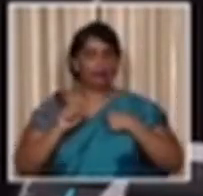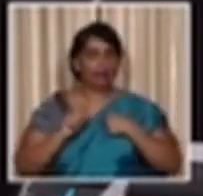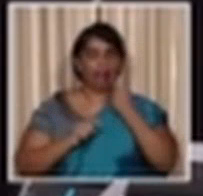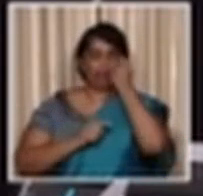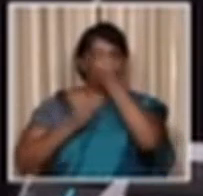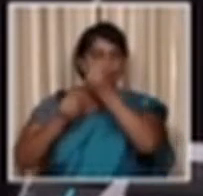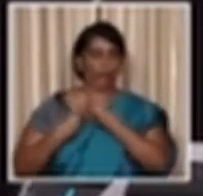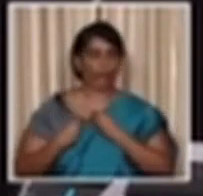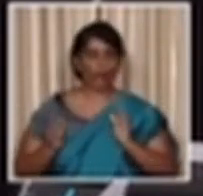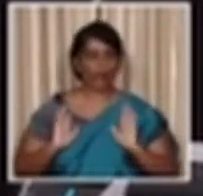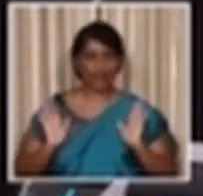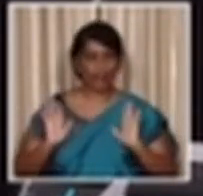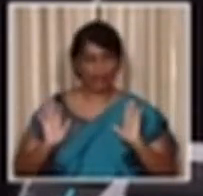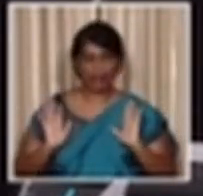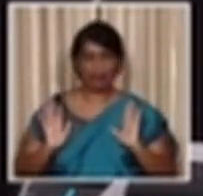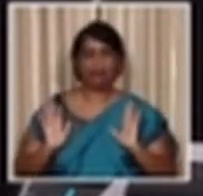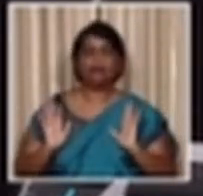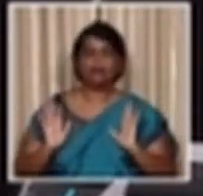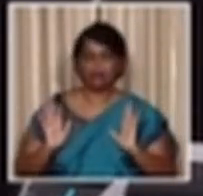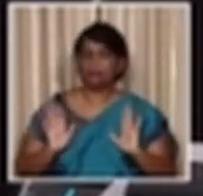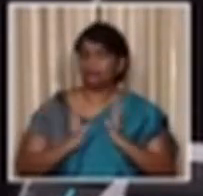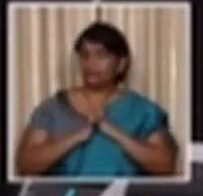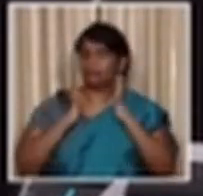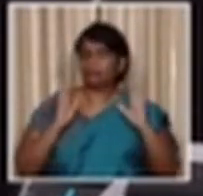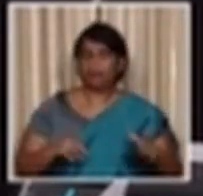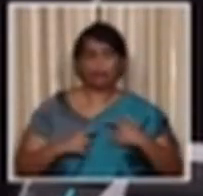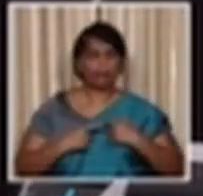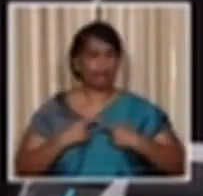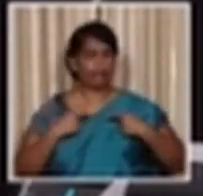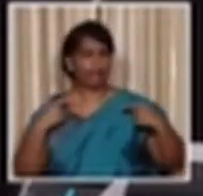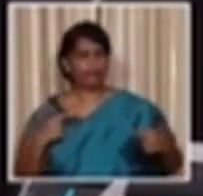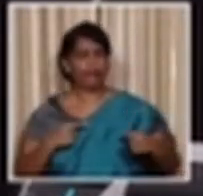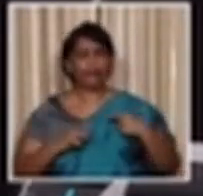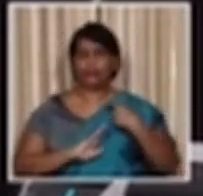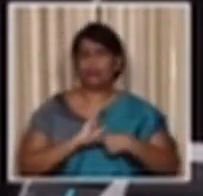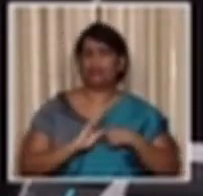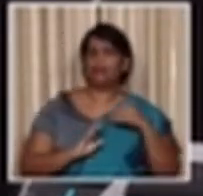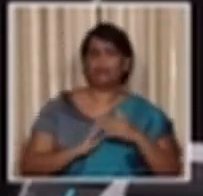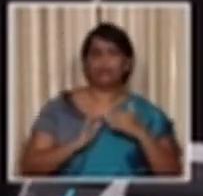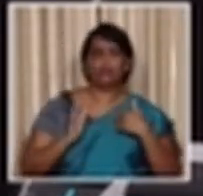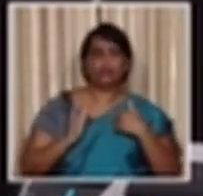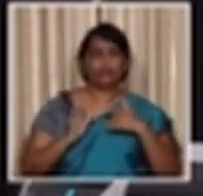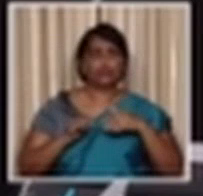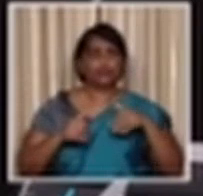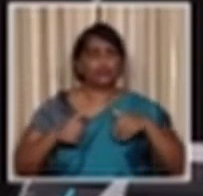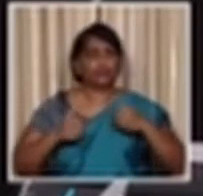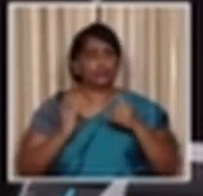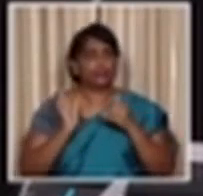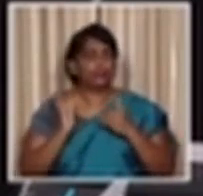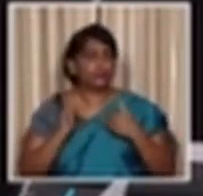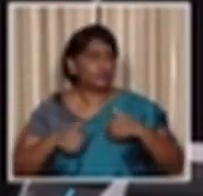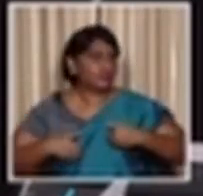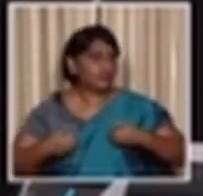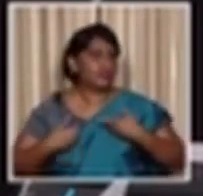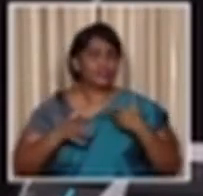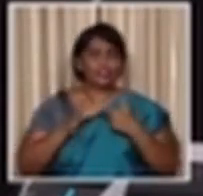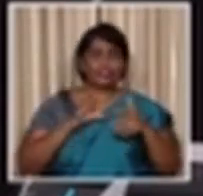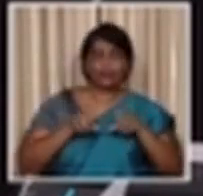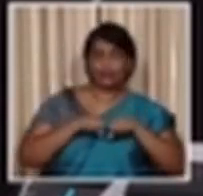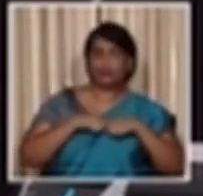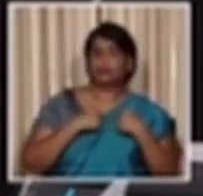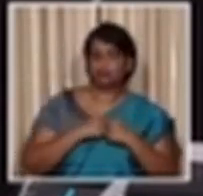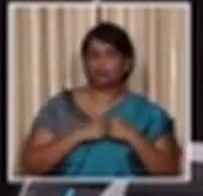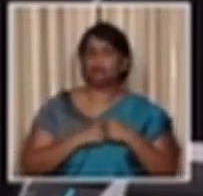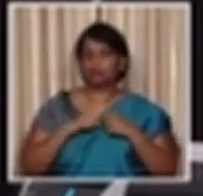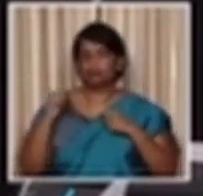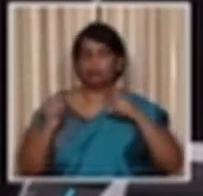මොකද ඒ වෙන විට විශාල විරෝධයක් මතුණා මේ සත්ව සංවිධානවල. ඒකට ප්‍රතිචාරයක් විදිහට චීන